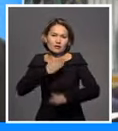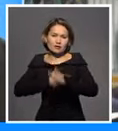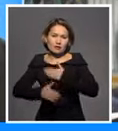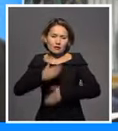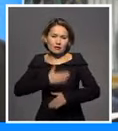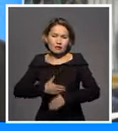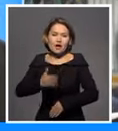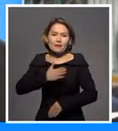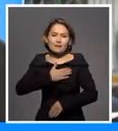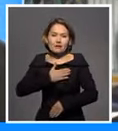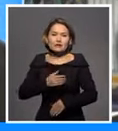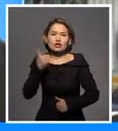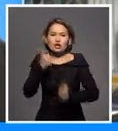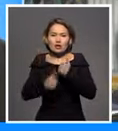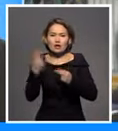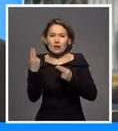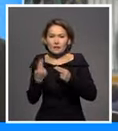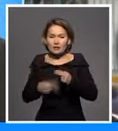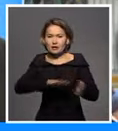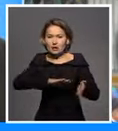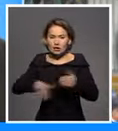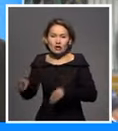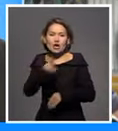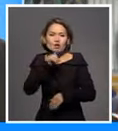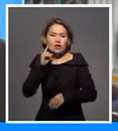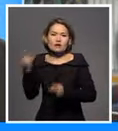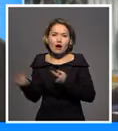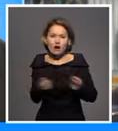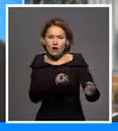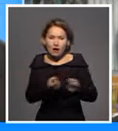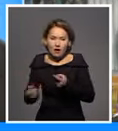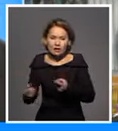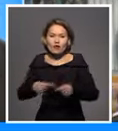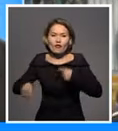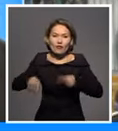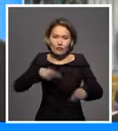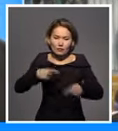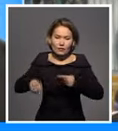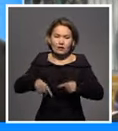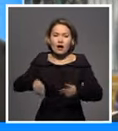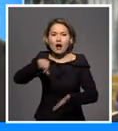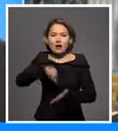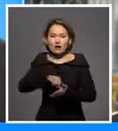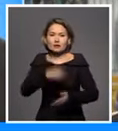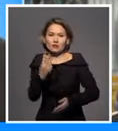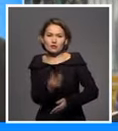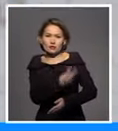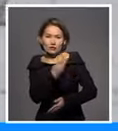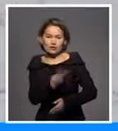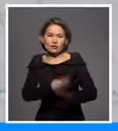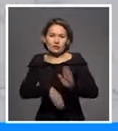жатыр. Осы ойлаймын, осы жарыс біткеннен кейін осы жастар сол хоккей болсын, футзал болсын көбірек келетін болады